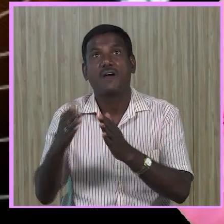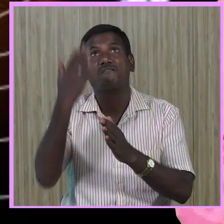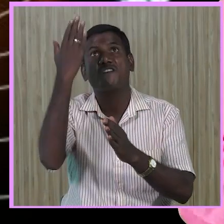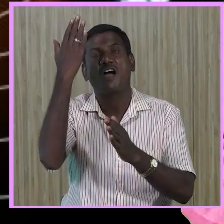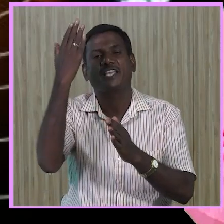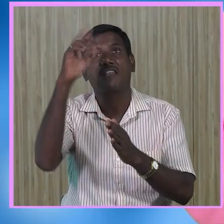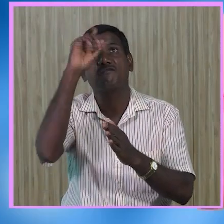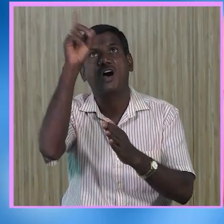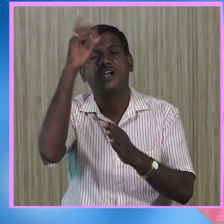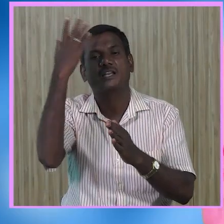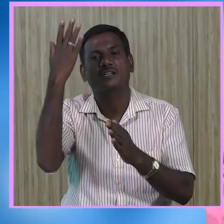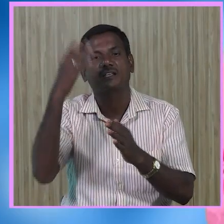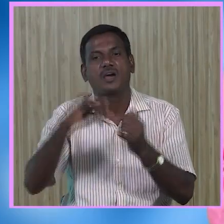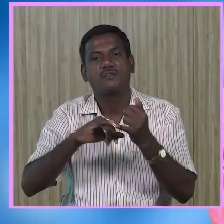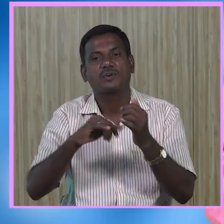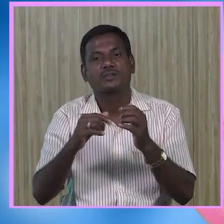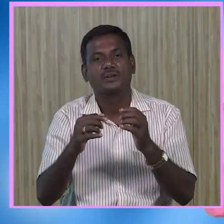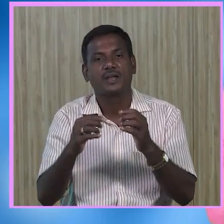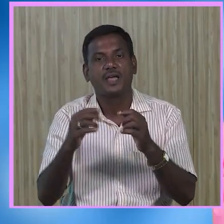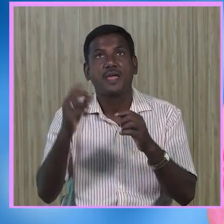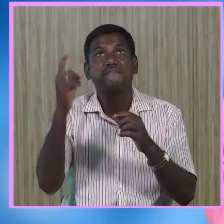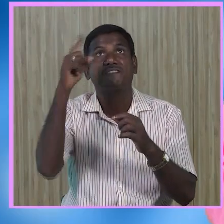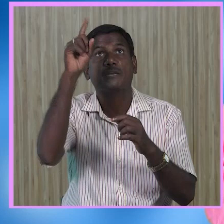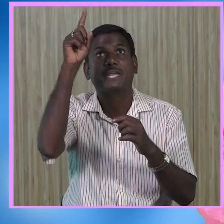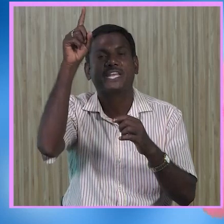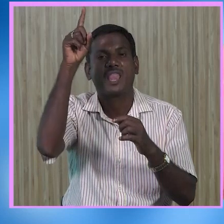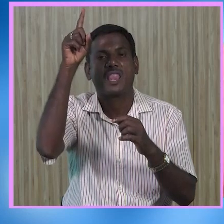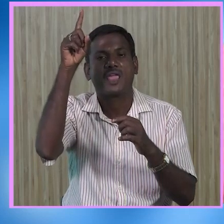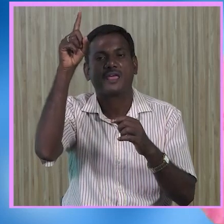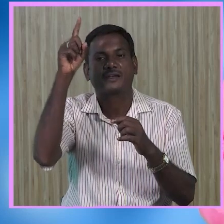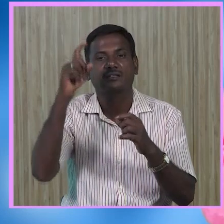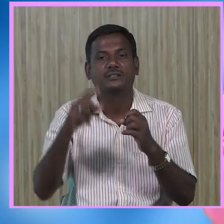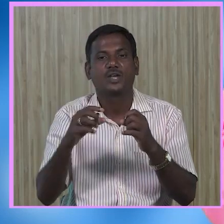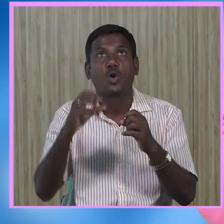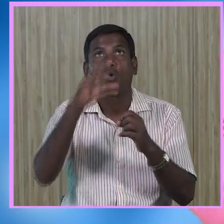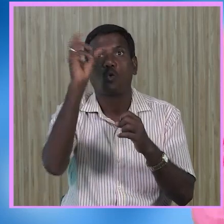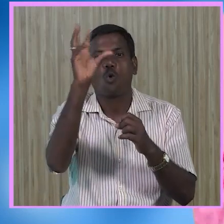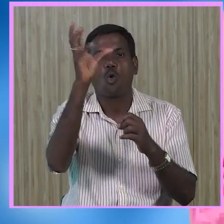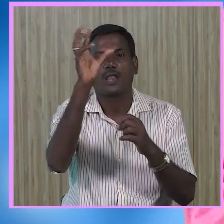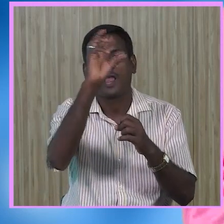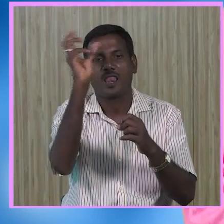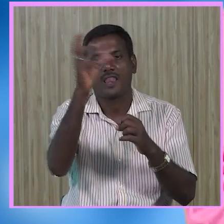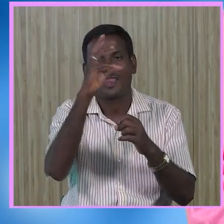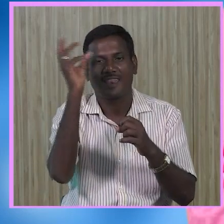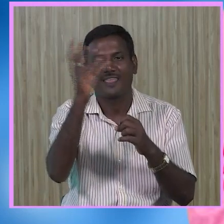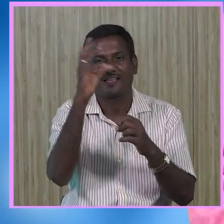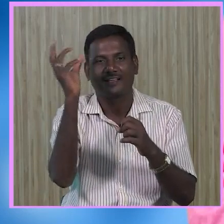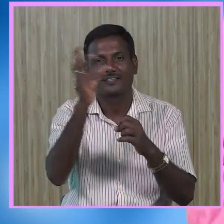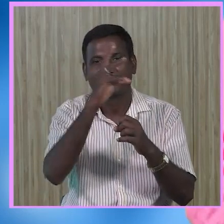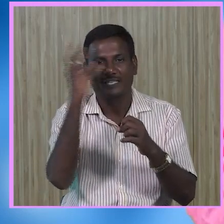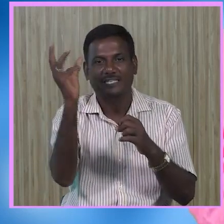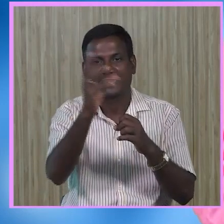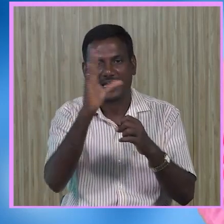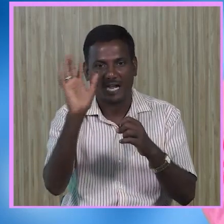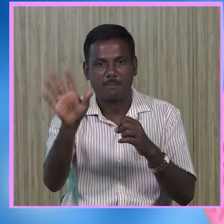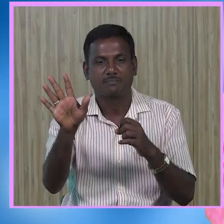வானியல். வானியல்னா என்ன? வானியல் என்பது விண்மீன்கள், கோள்கள், அந்த